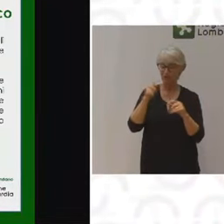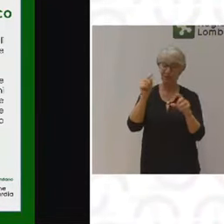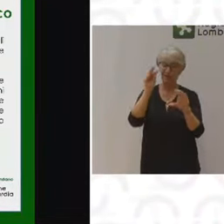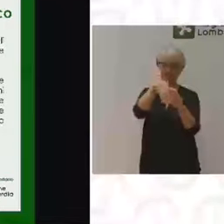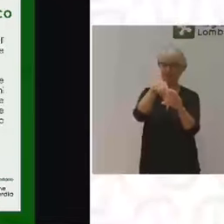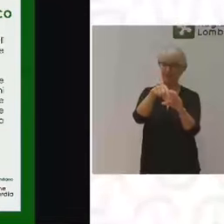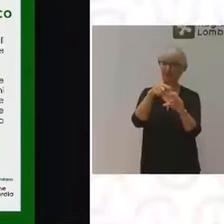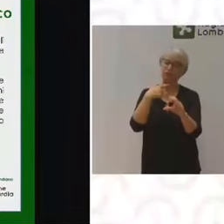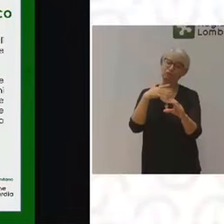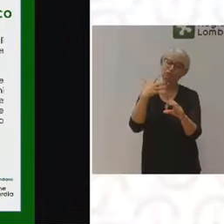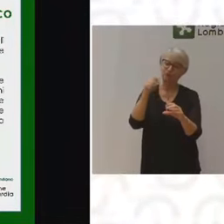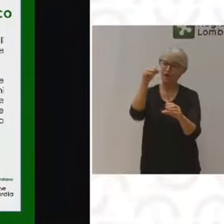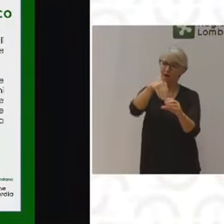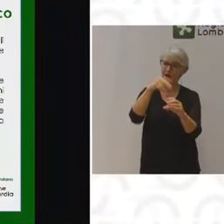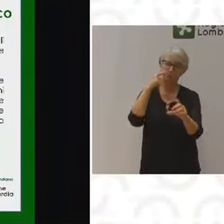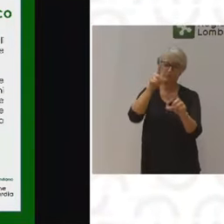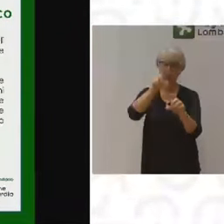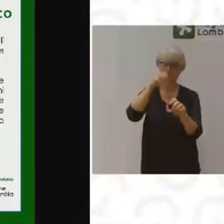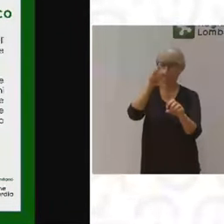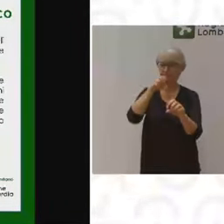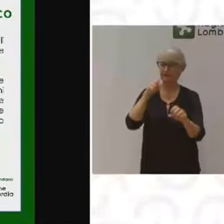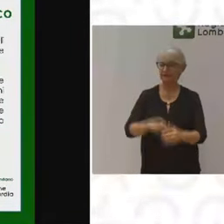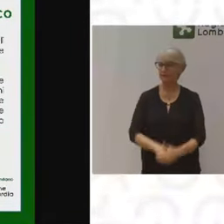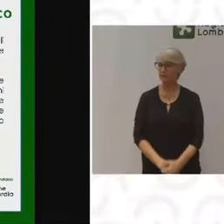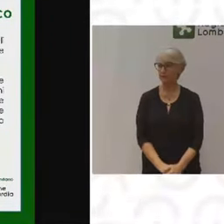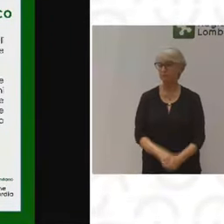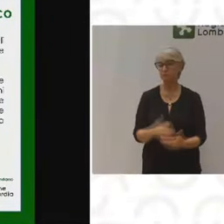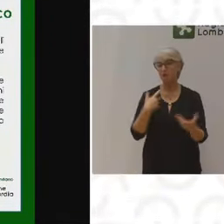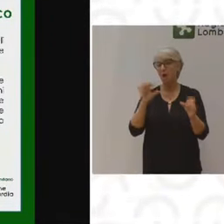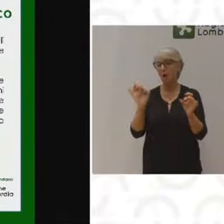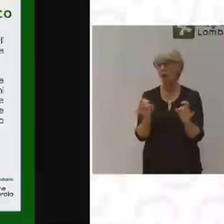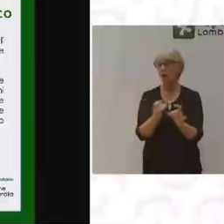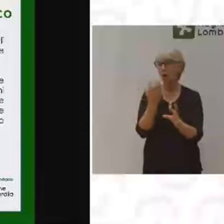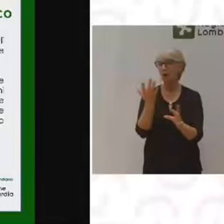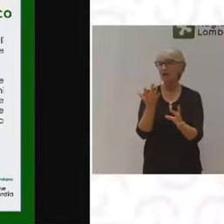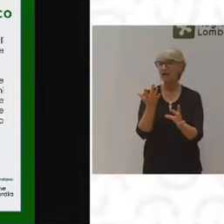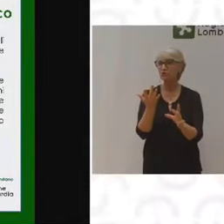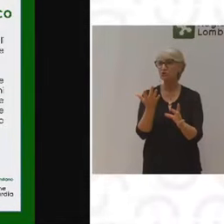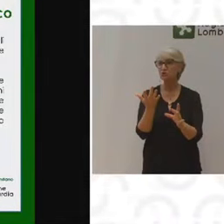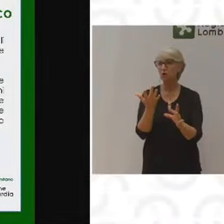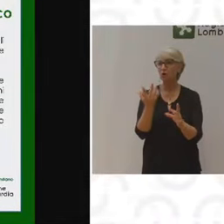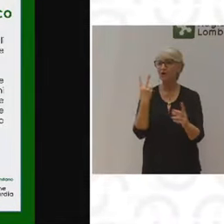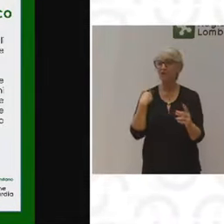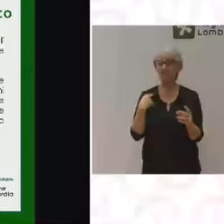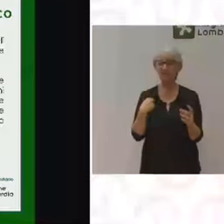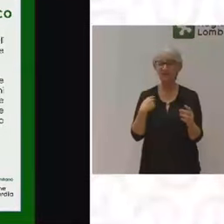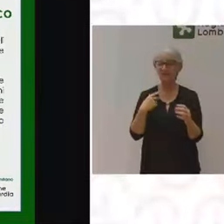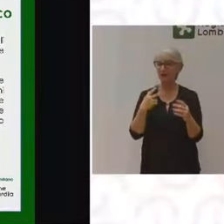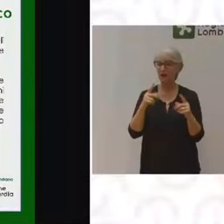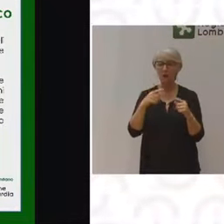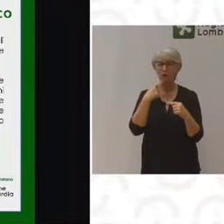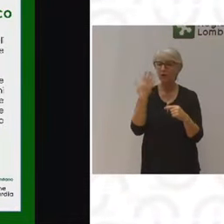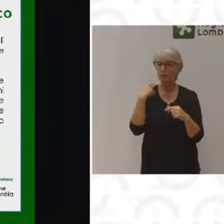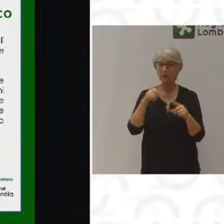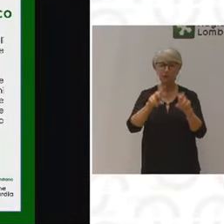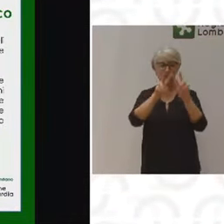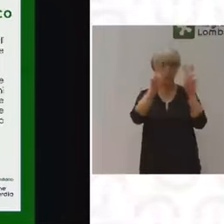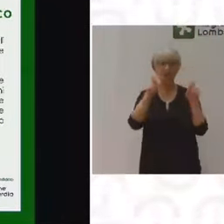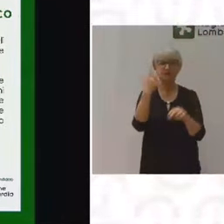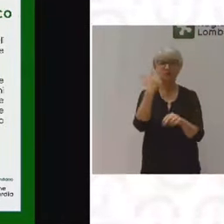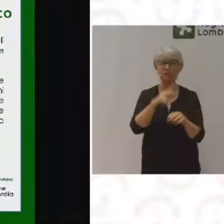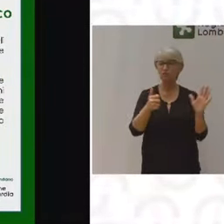la Regione dialoga con le associazioni e con le occasioni che riguardano la vita a 360 gradi, non solo il tema dell'abitare,